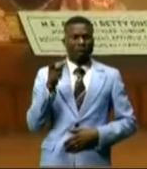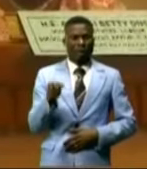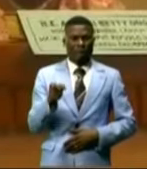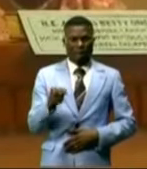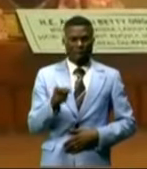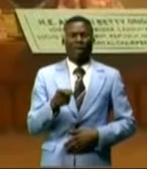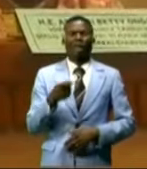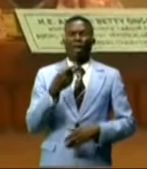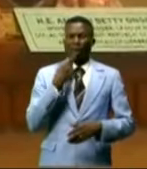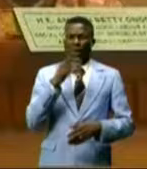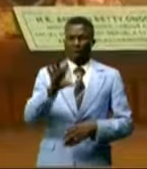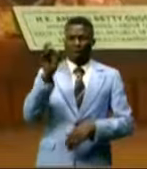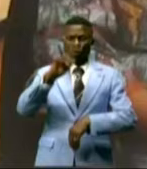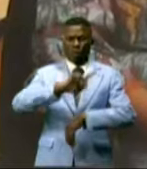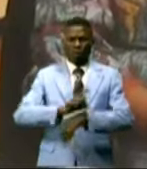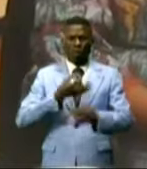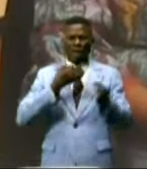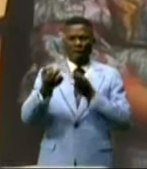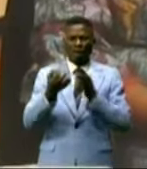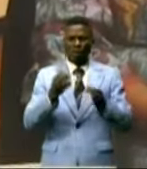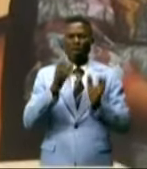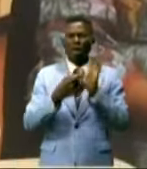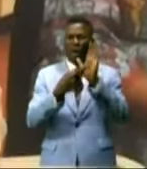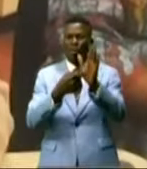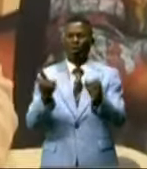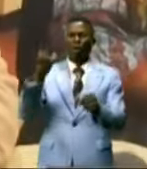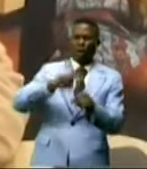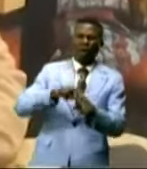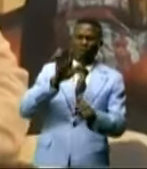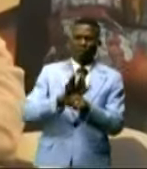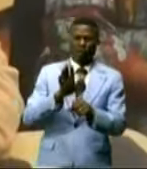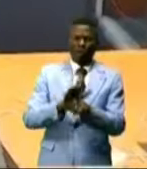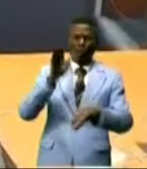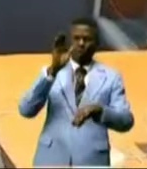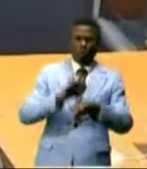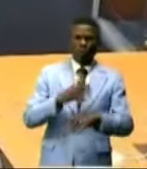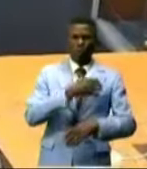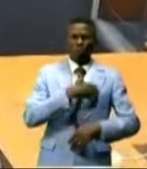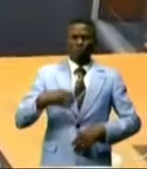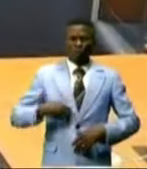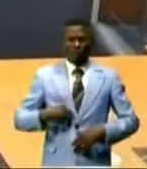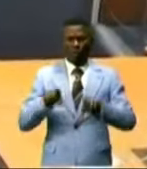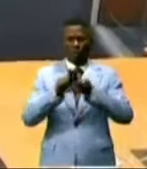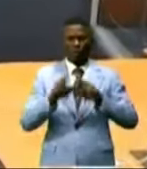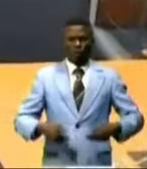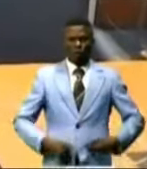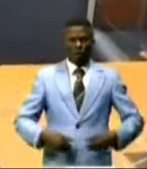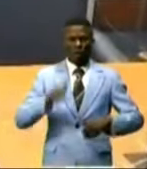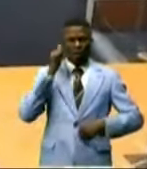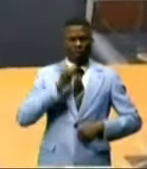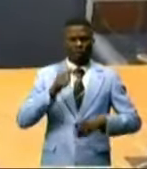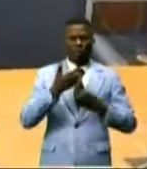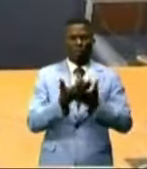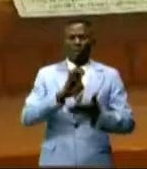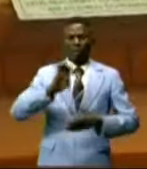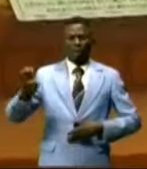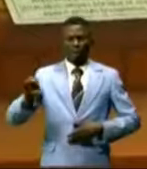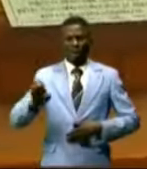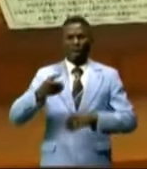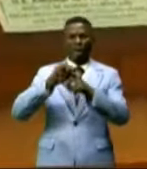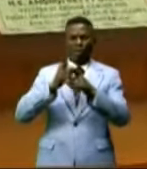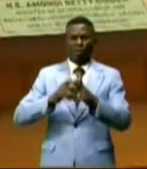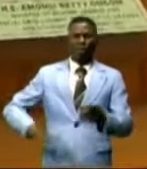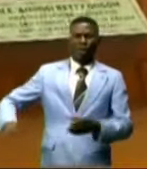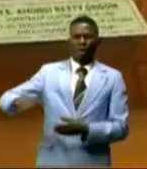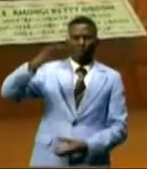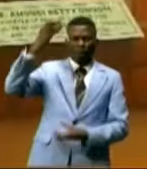a profité pour exposer les violences graves infligées à la femme et jeune fille congolaise dans l'est du pays par l'armée rwandaise. C'est